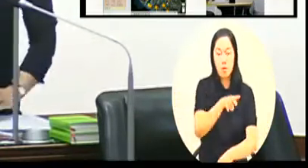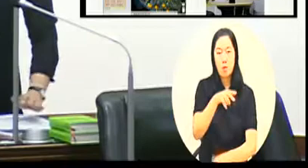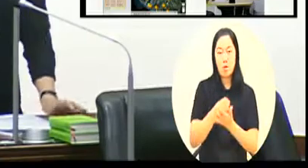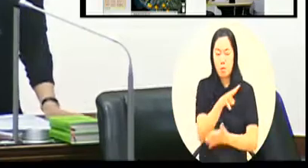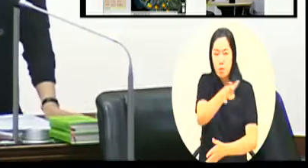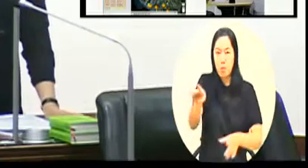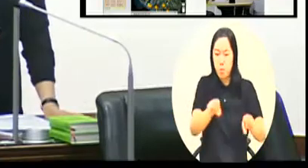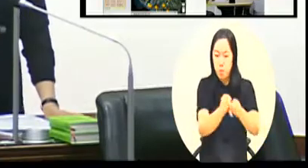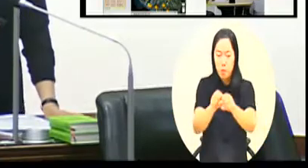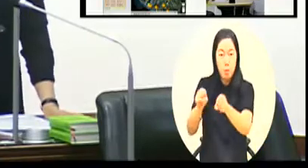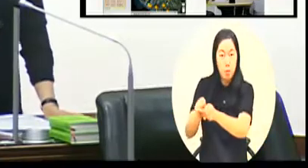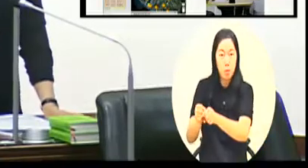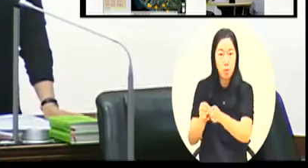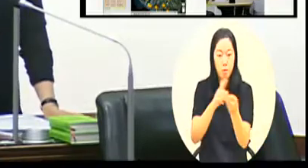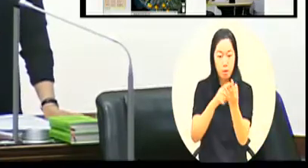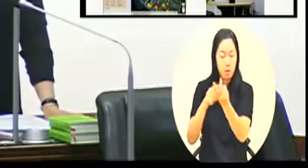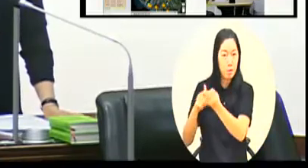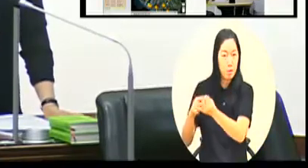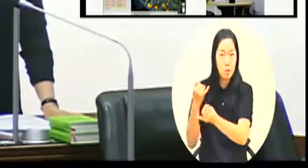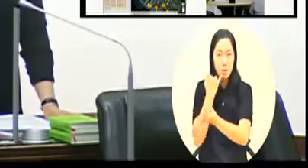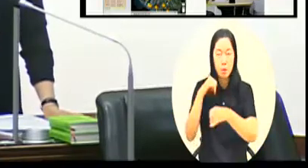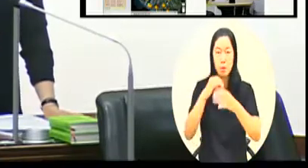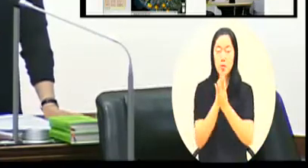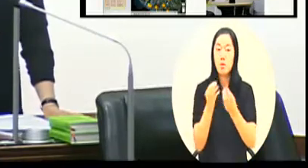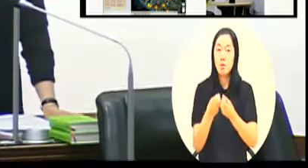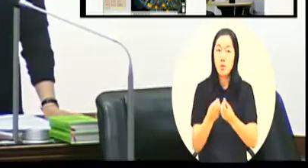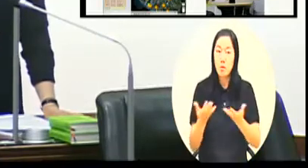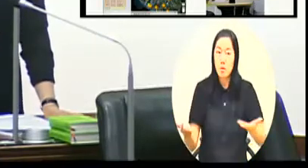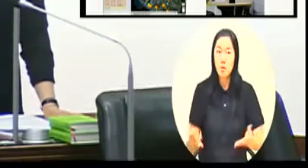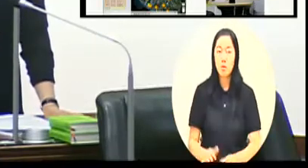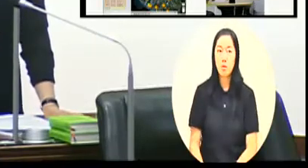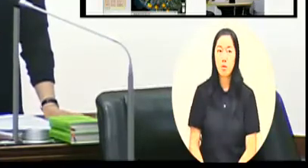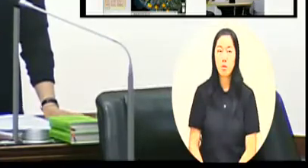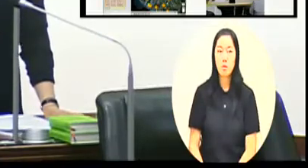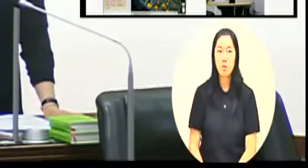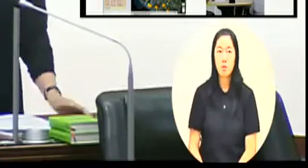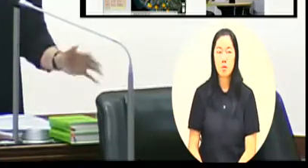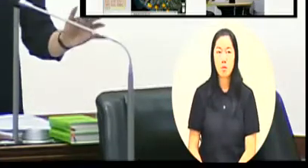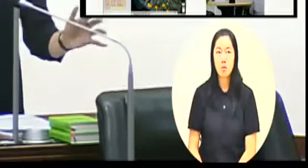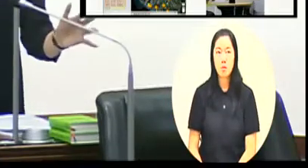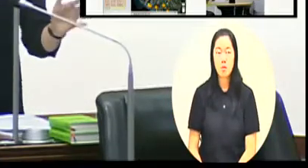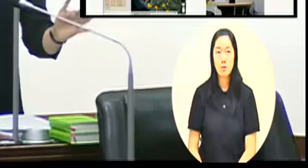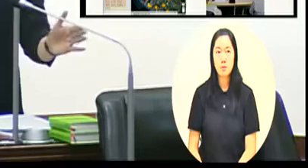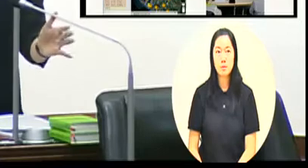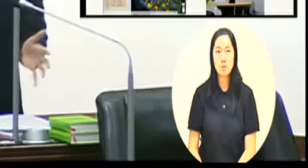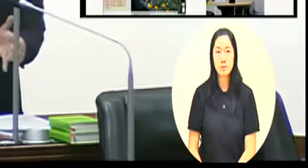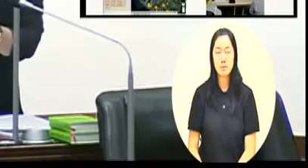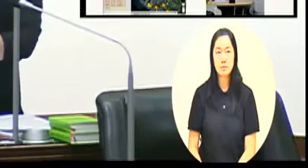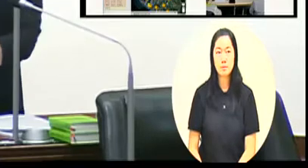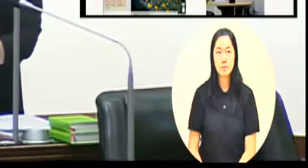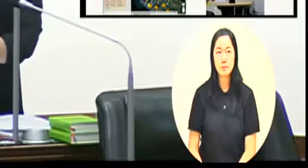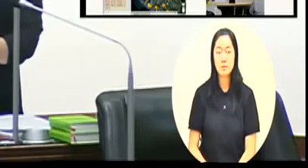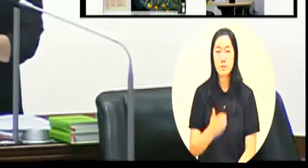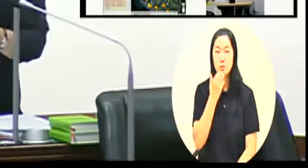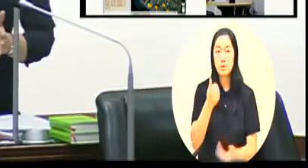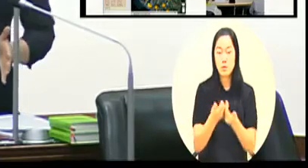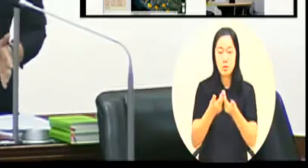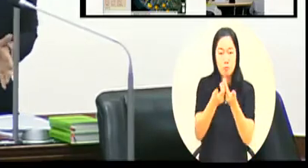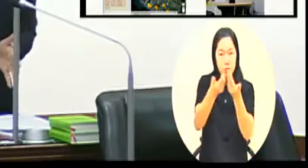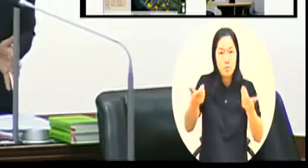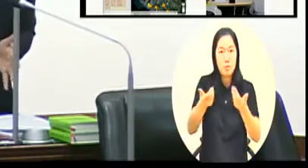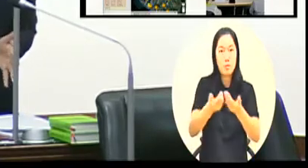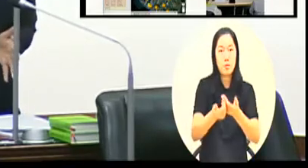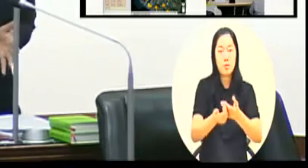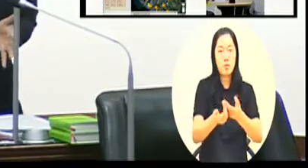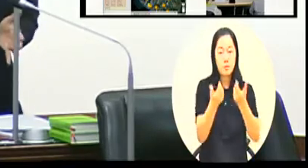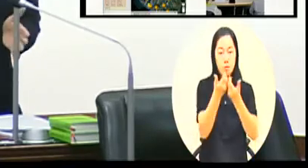的，这一些我们是不是要怎么样的分期？好，一个分期或者分段的重要的一